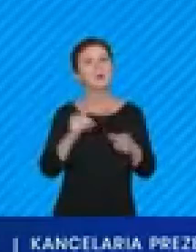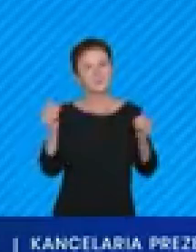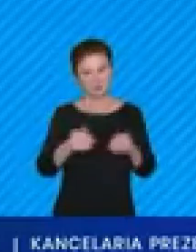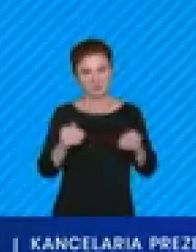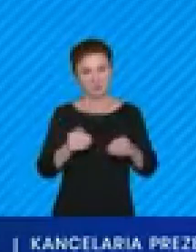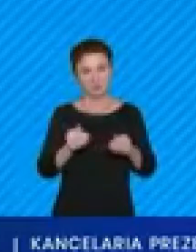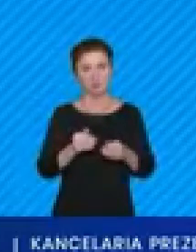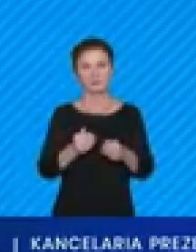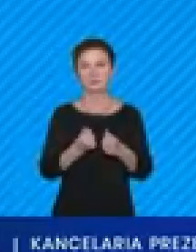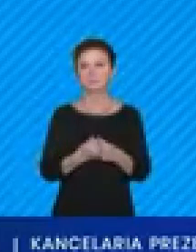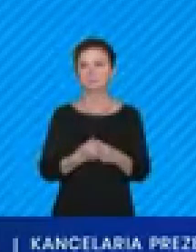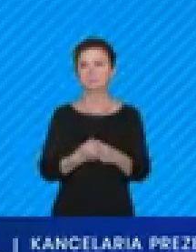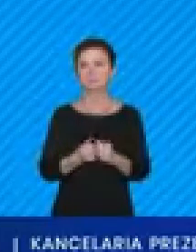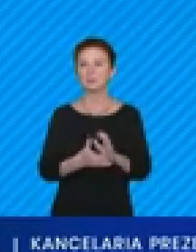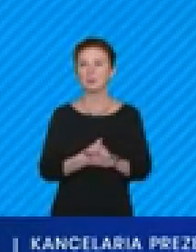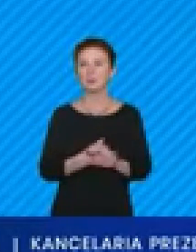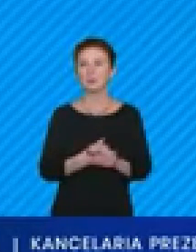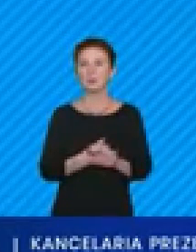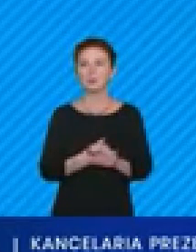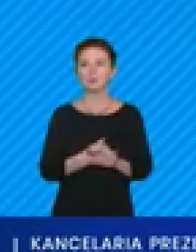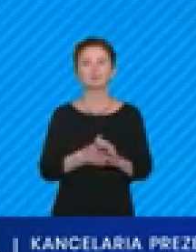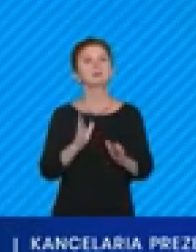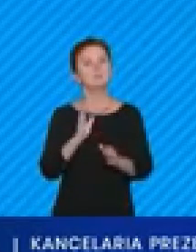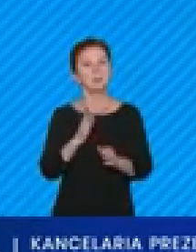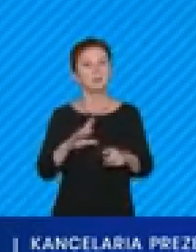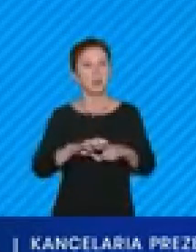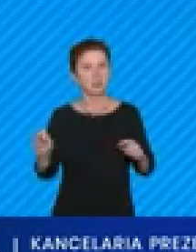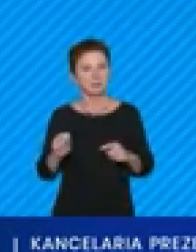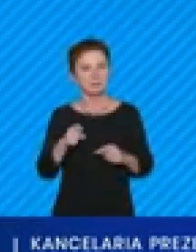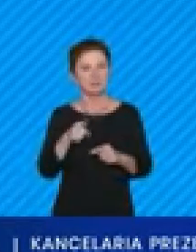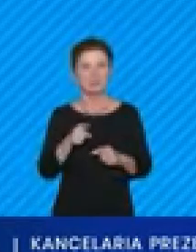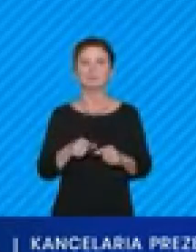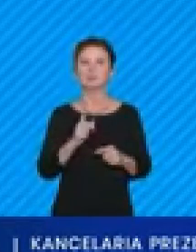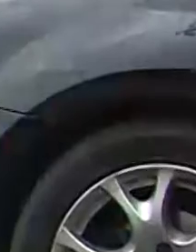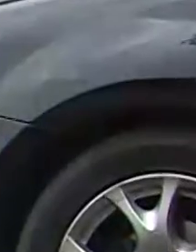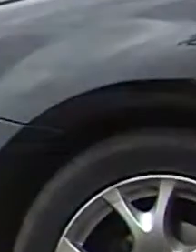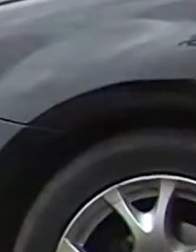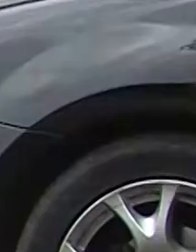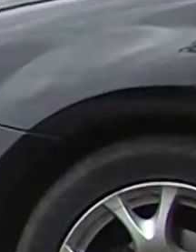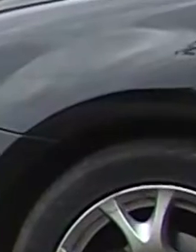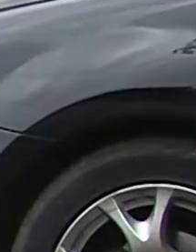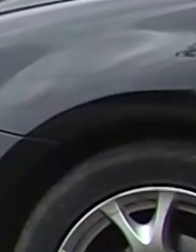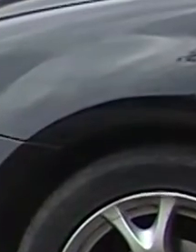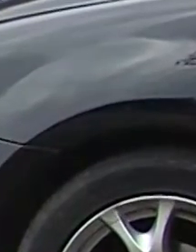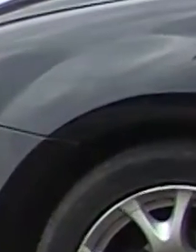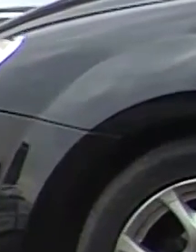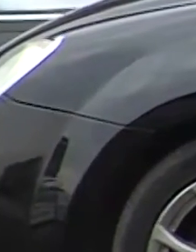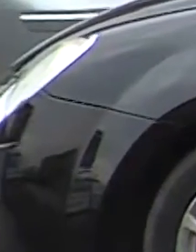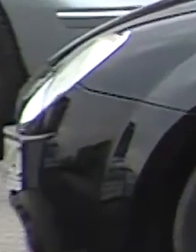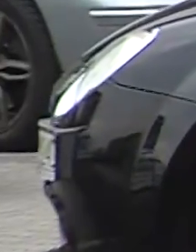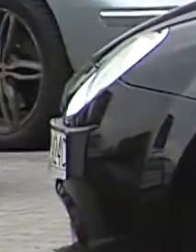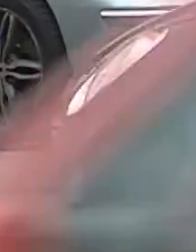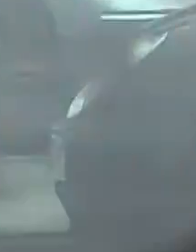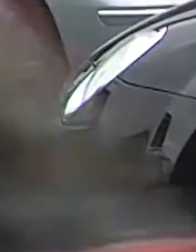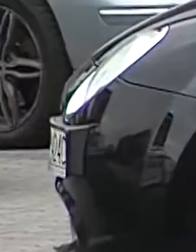realizację scenariusza i dyscyplinę tego scenariusza, który jest teraz najbardziej potrzebny. Klasy od 1 do 3 w